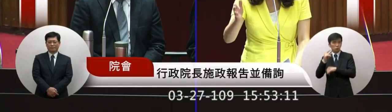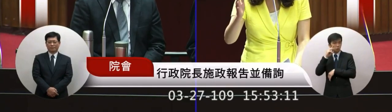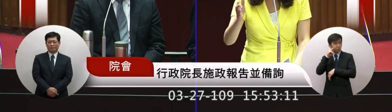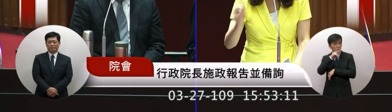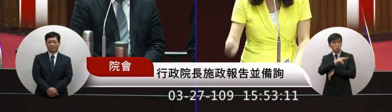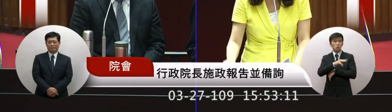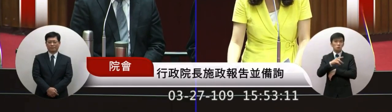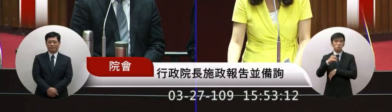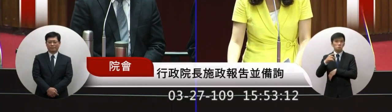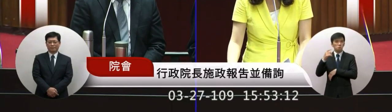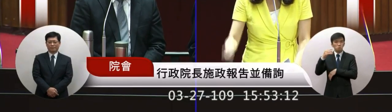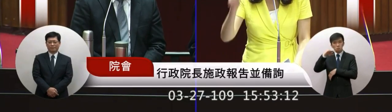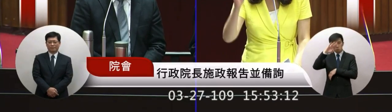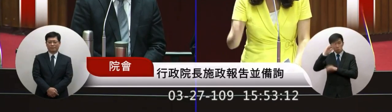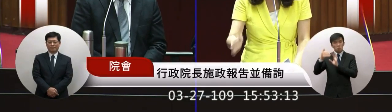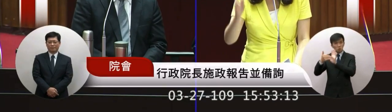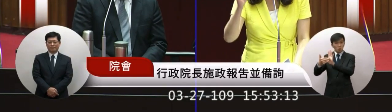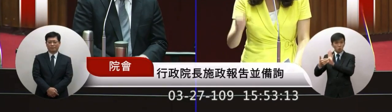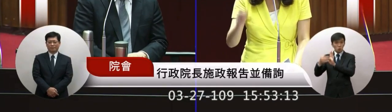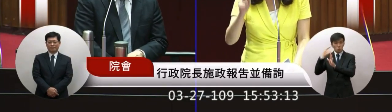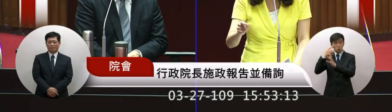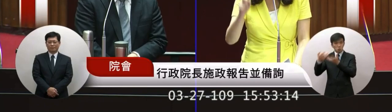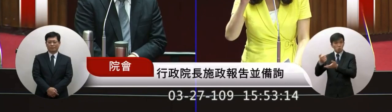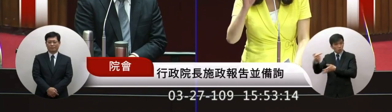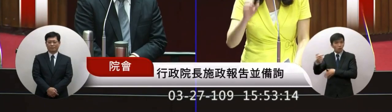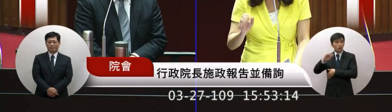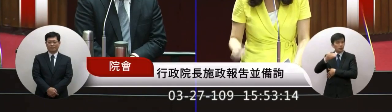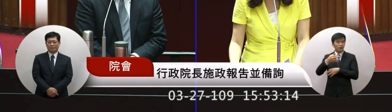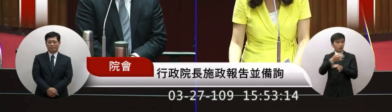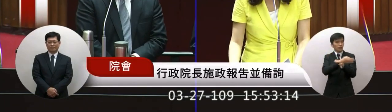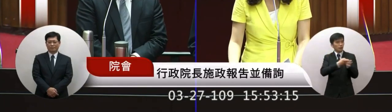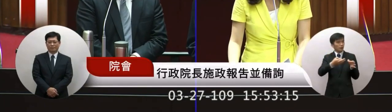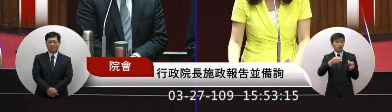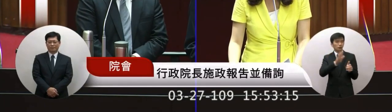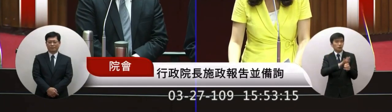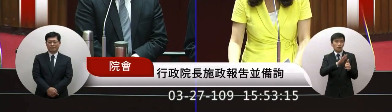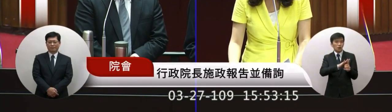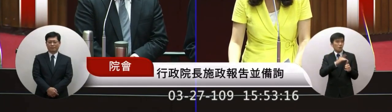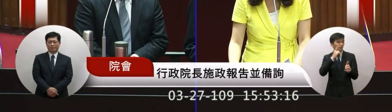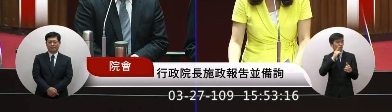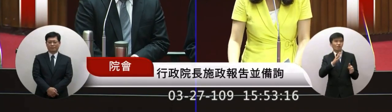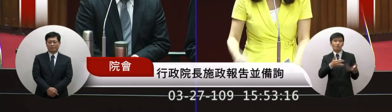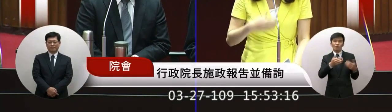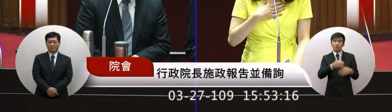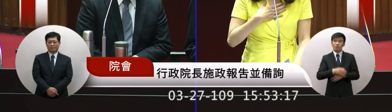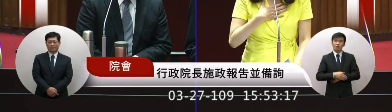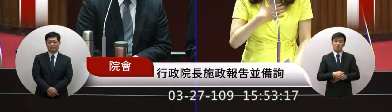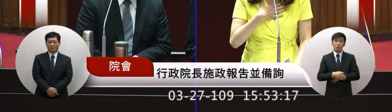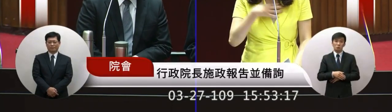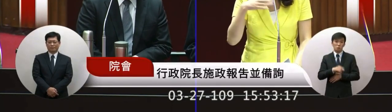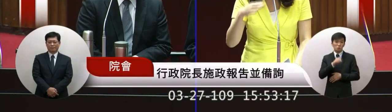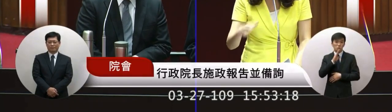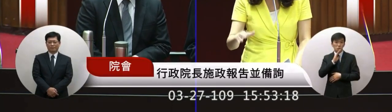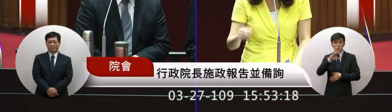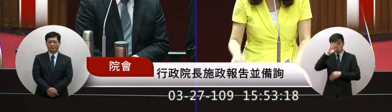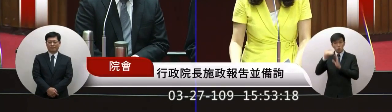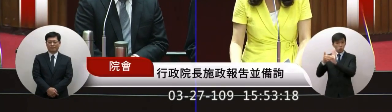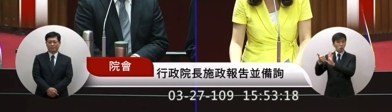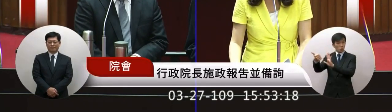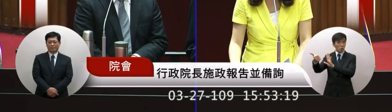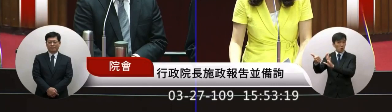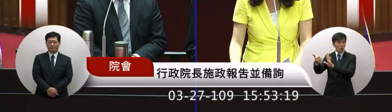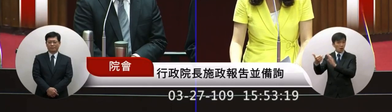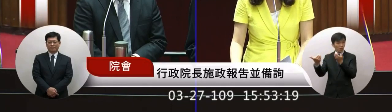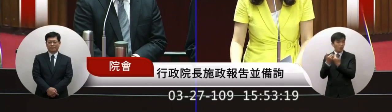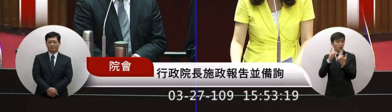疫轻经济，是不是因为台湾的防疫做得很成功，所以导致我们自我感觉良好而轻忽了